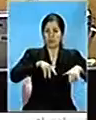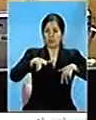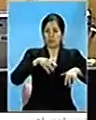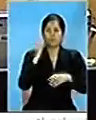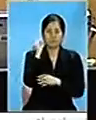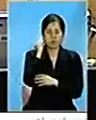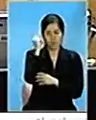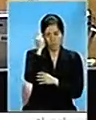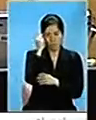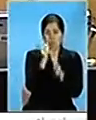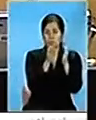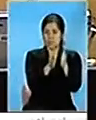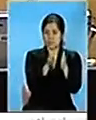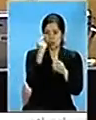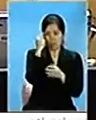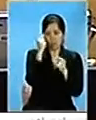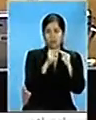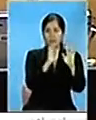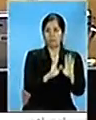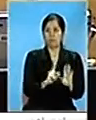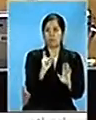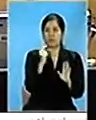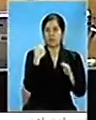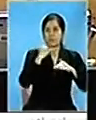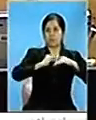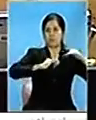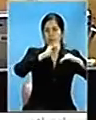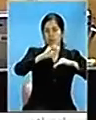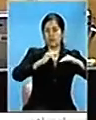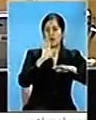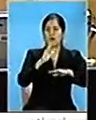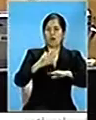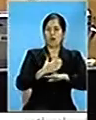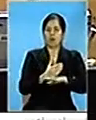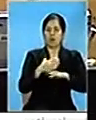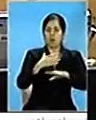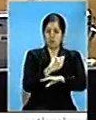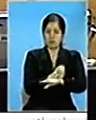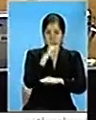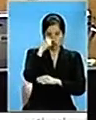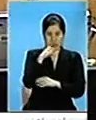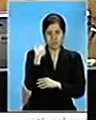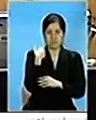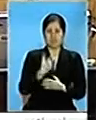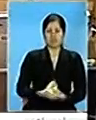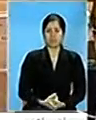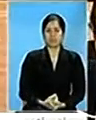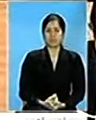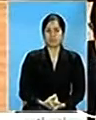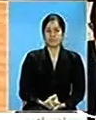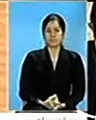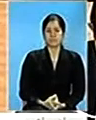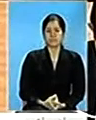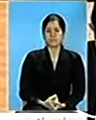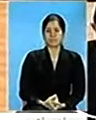ดยังไงคิดยังไงเนี่ยคือการพัฒนาการเมืองของประเทศไทยท่านถอนนะครับท่านพิเชษฐ์ขอร้อง ถอนเรื่องอะไรครับท่านประธาน